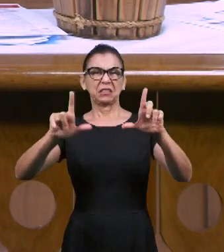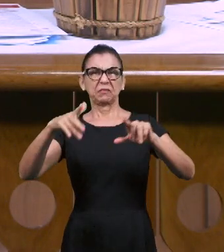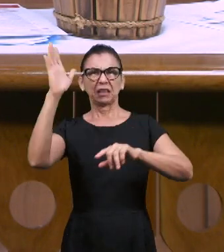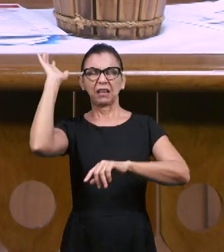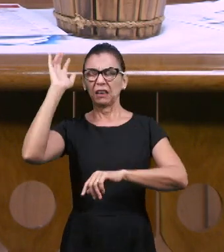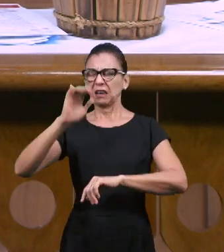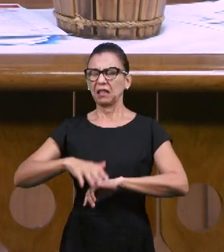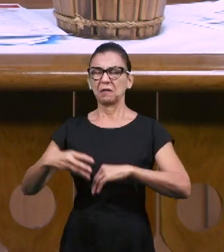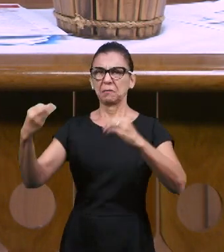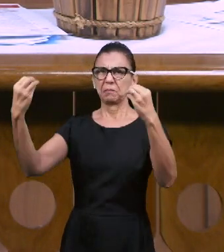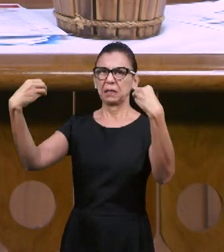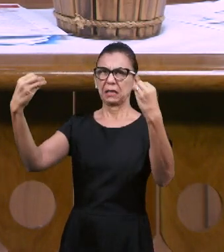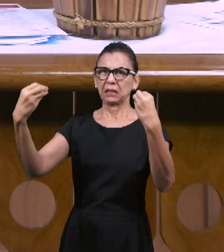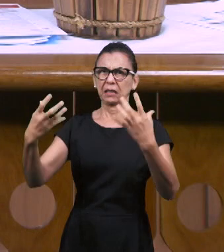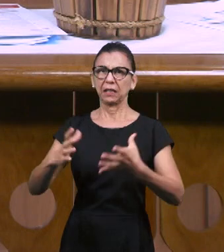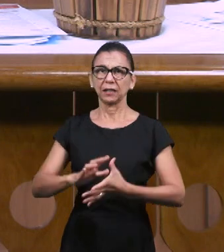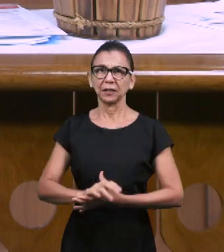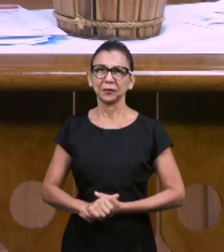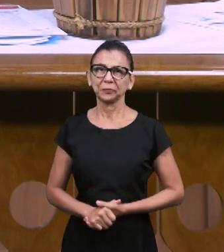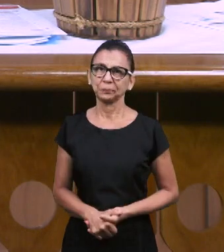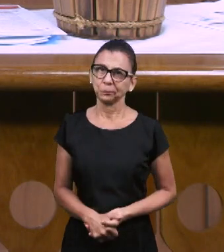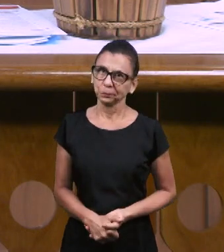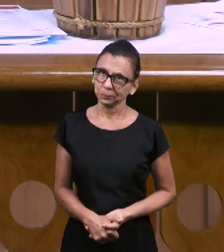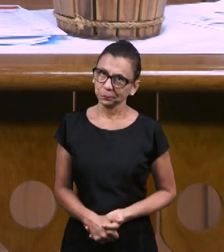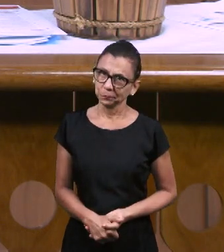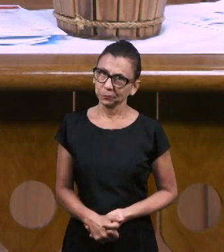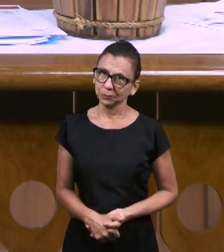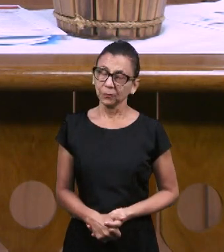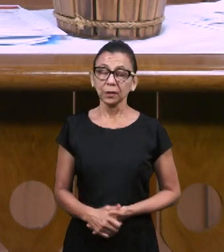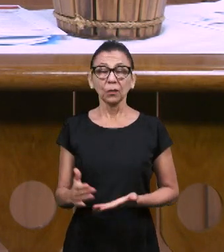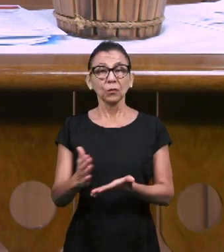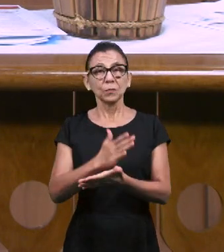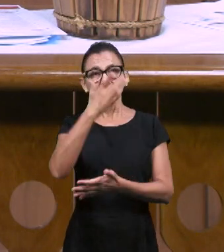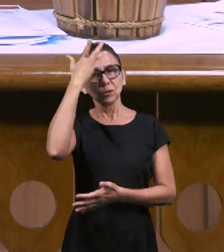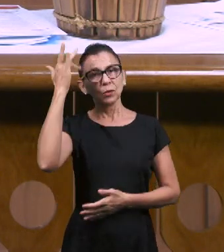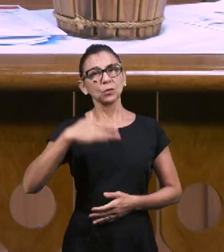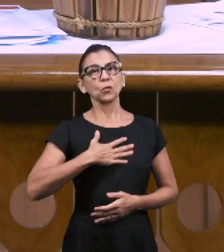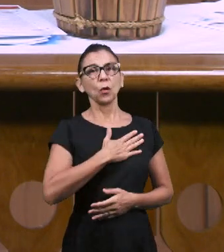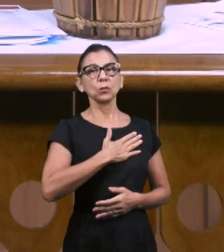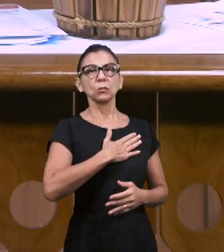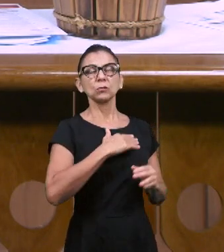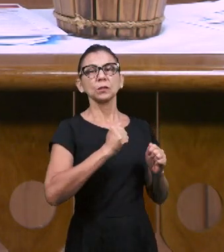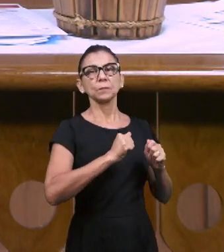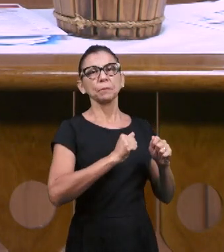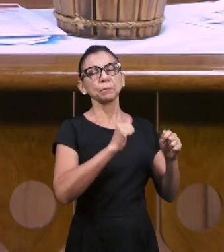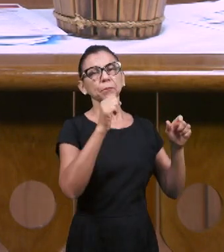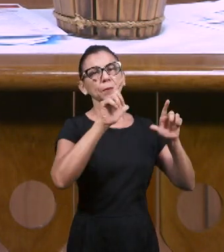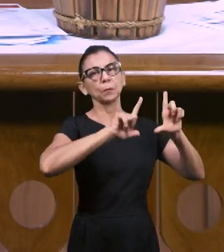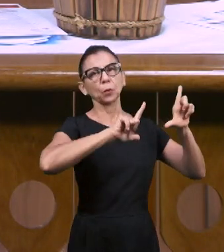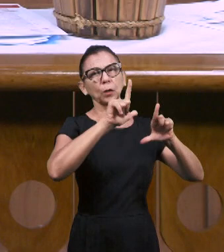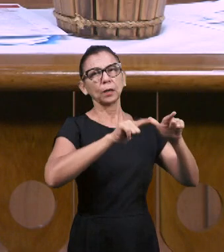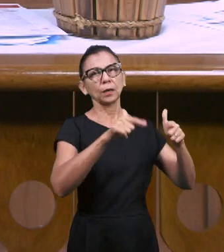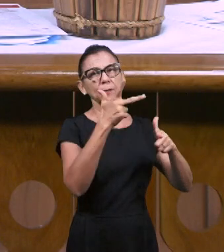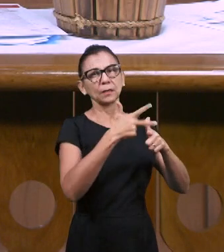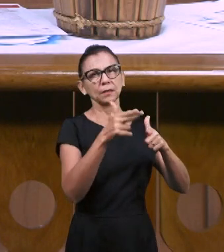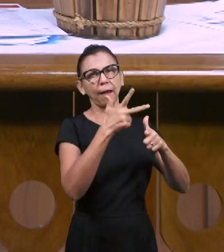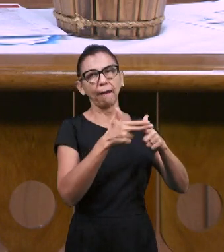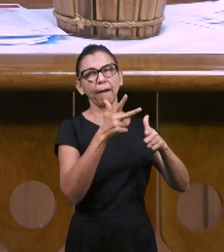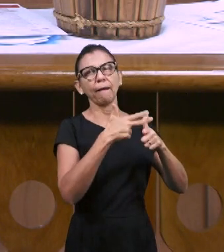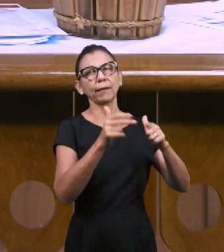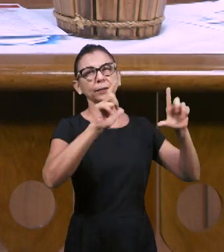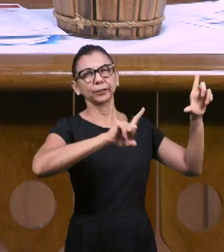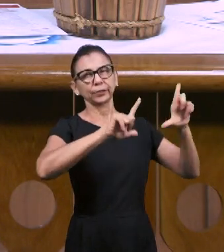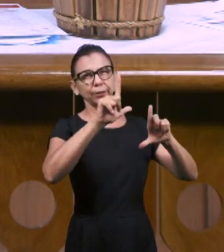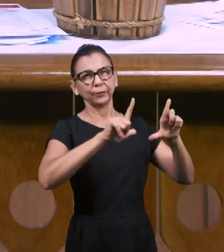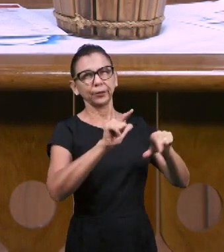etc. Mais aimer la télévision et ne pas aimer que l'église reçoit un signal par